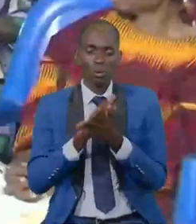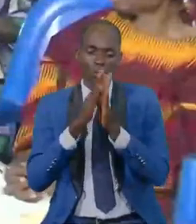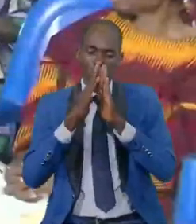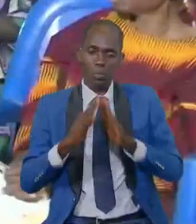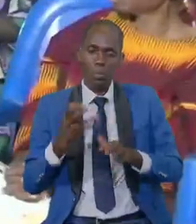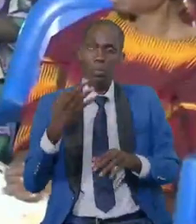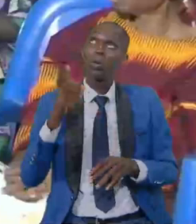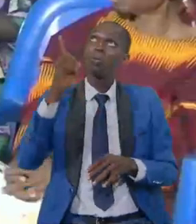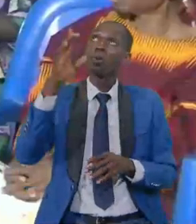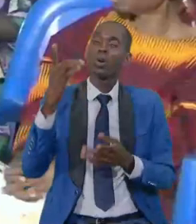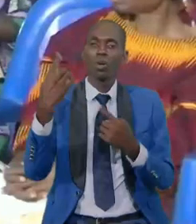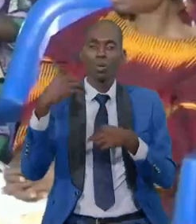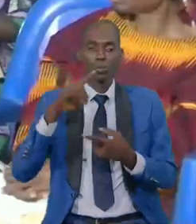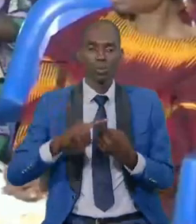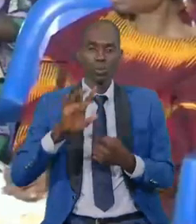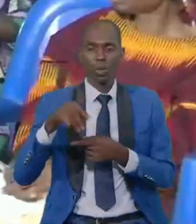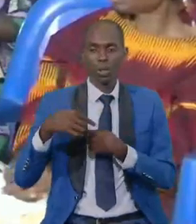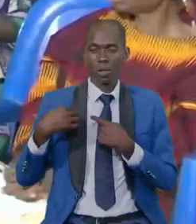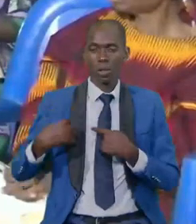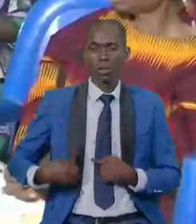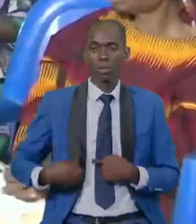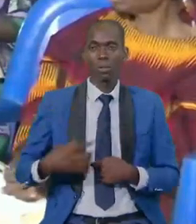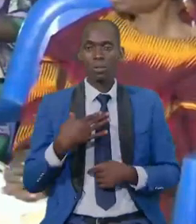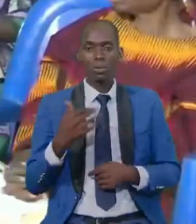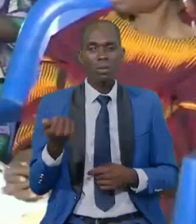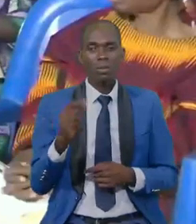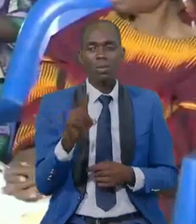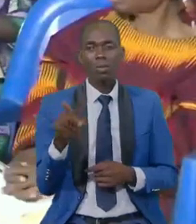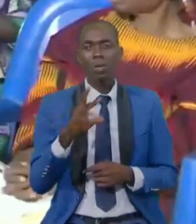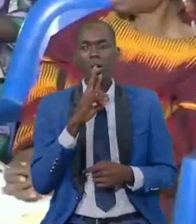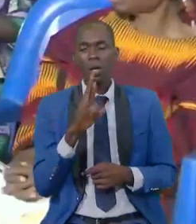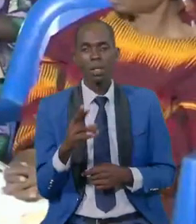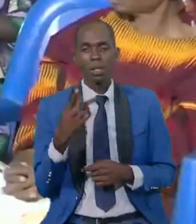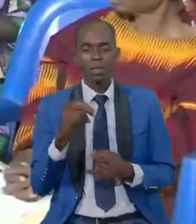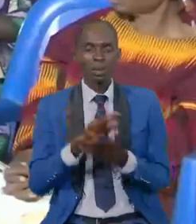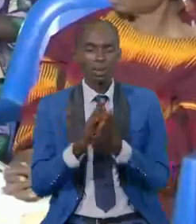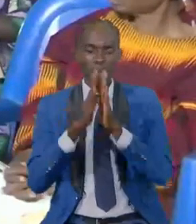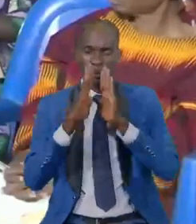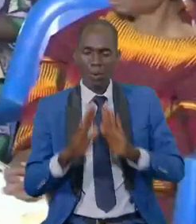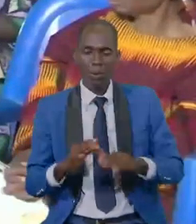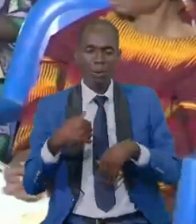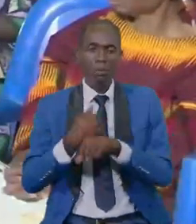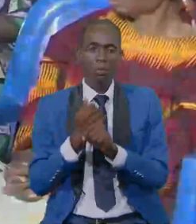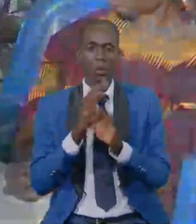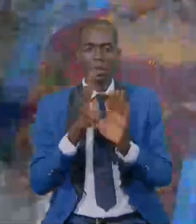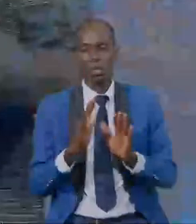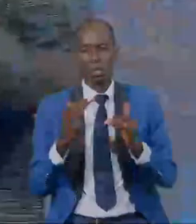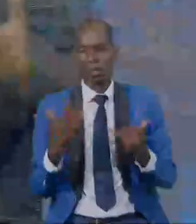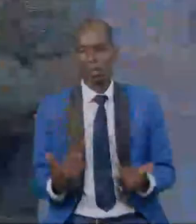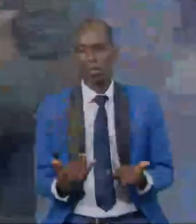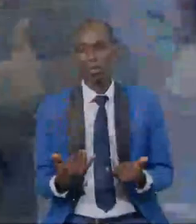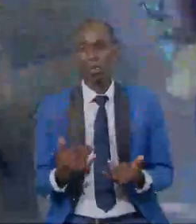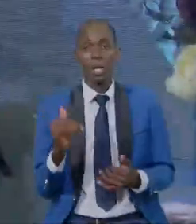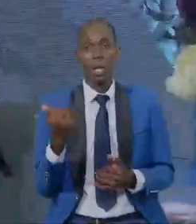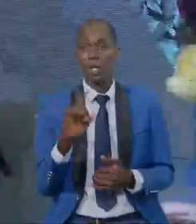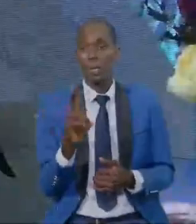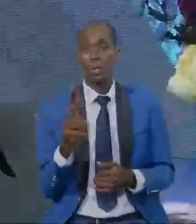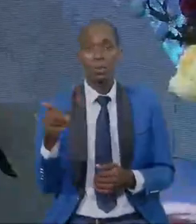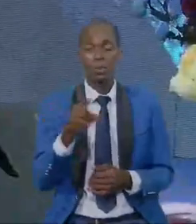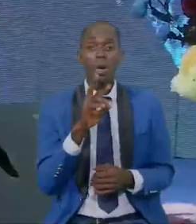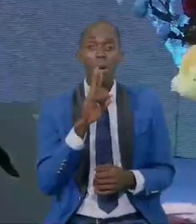Lorsque le prince, la paix de Dieu entre dans votre vie, où que vous soyez, vous êtes maintenant un